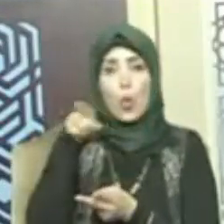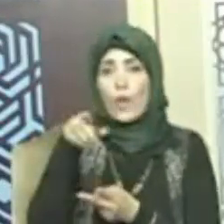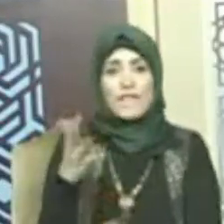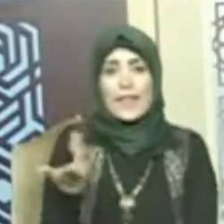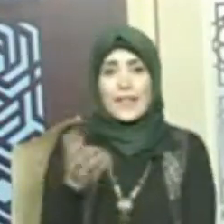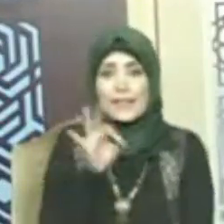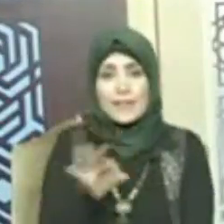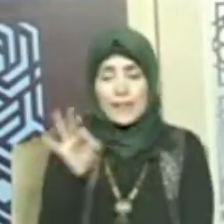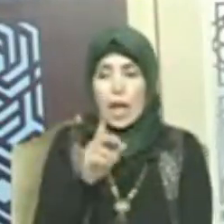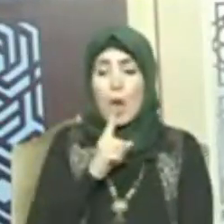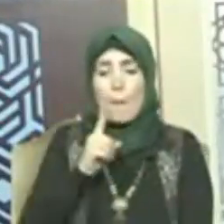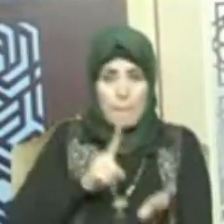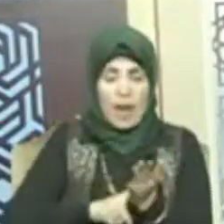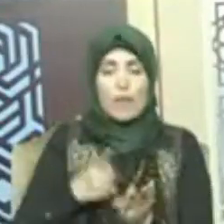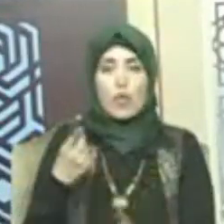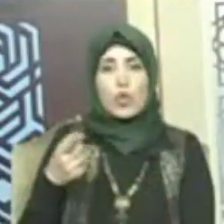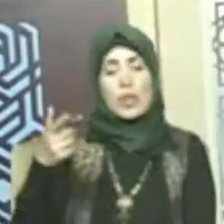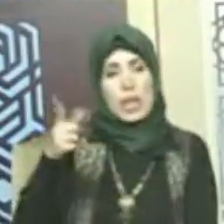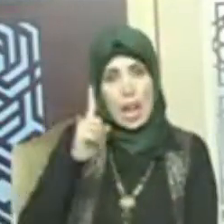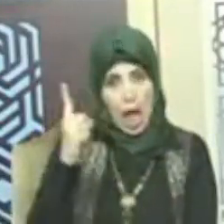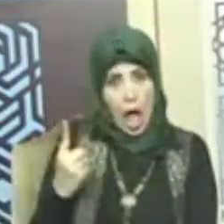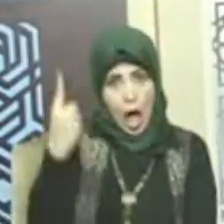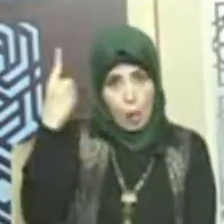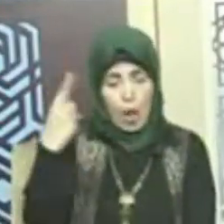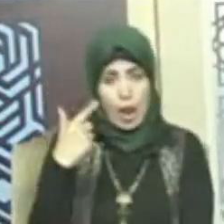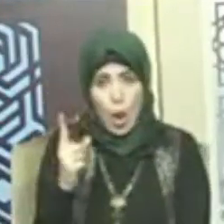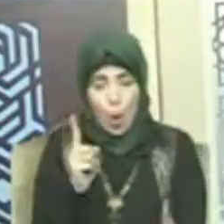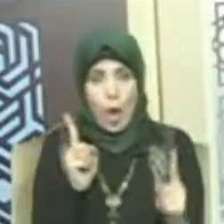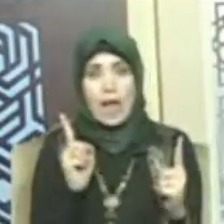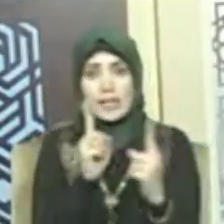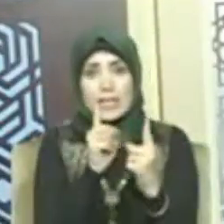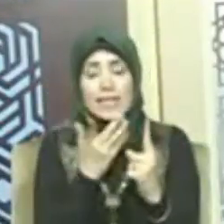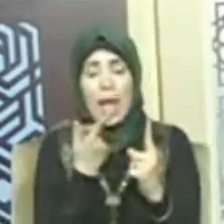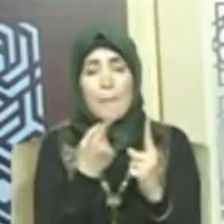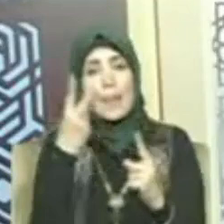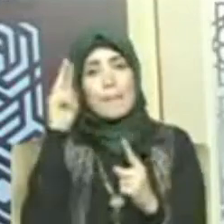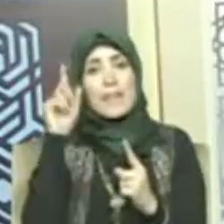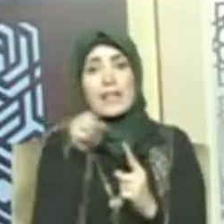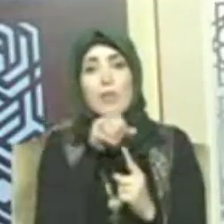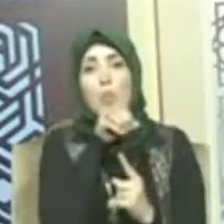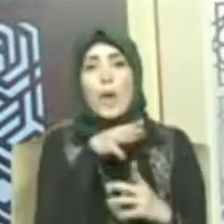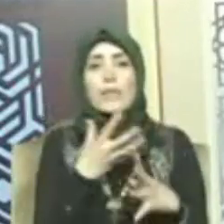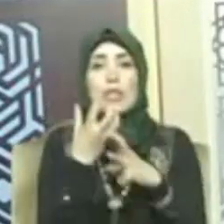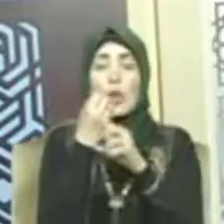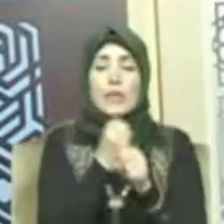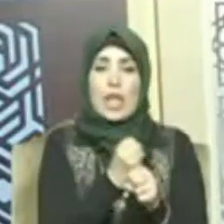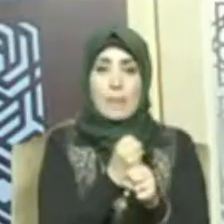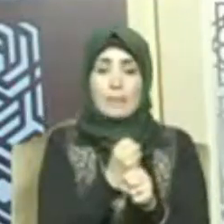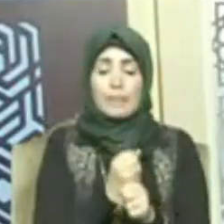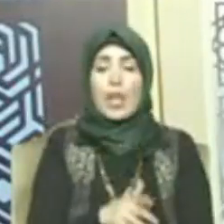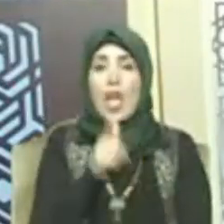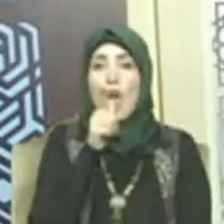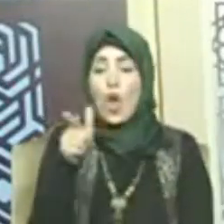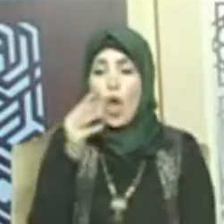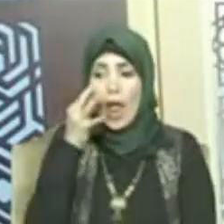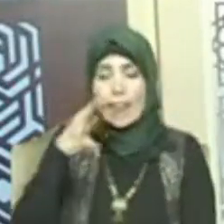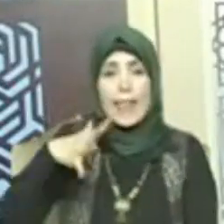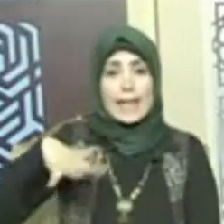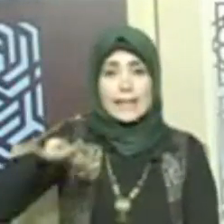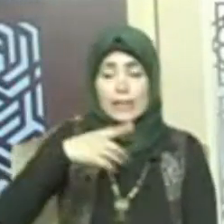في مقدمة مستقبل رسول الله صلى الله عليه وسلم. قال أحد القوم: أين